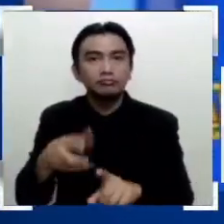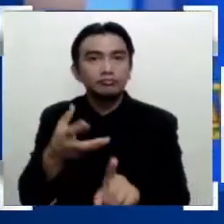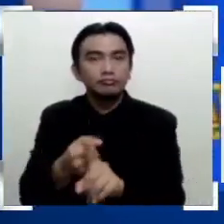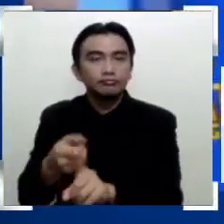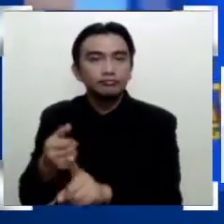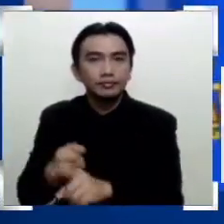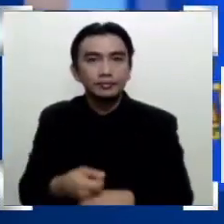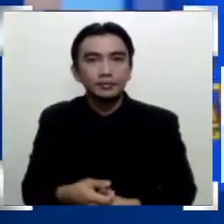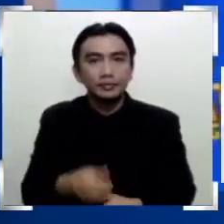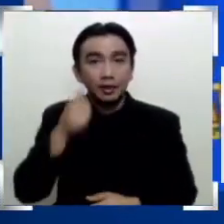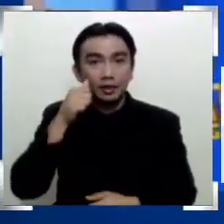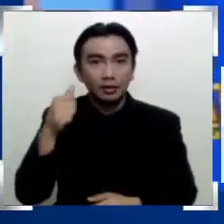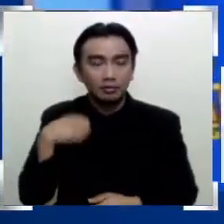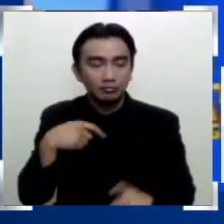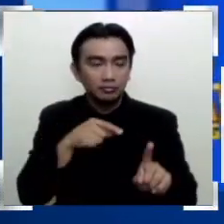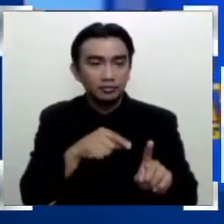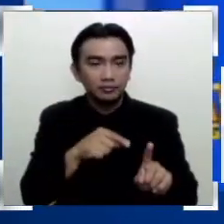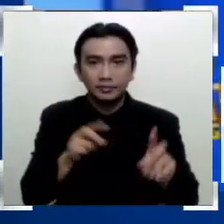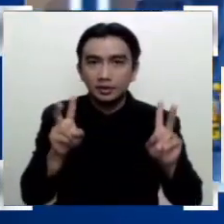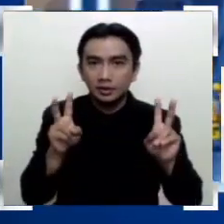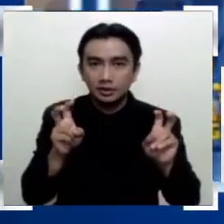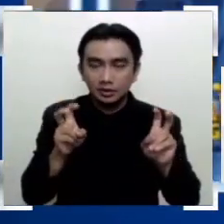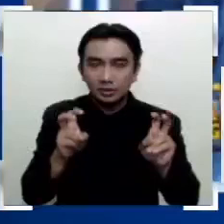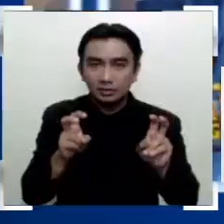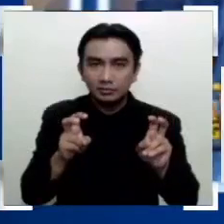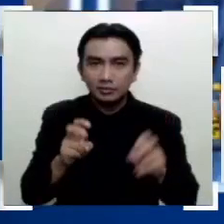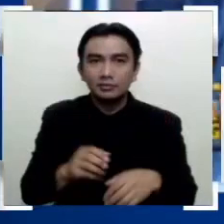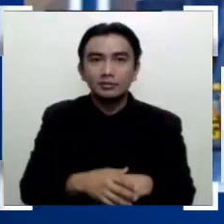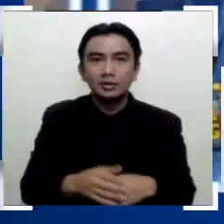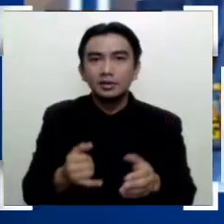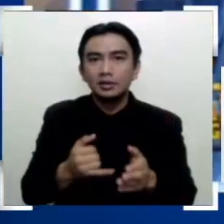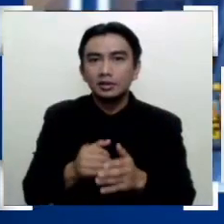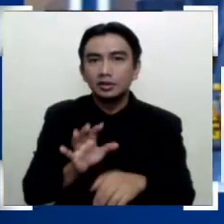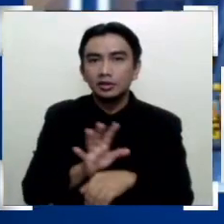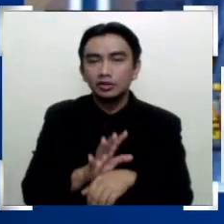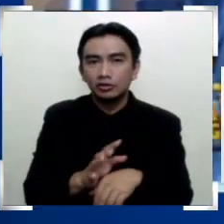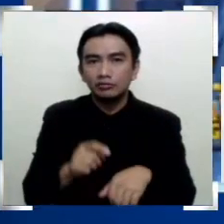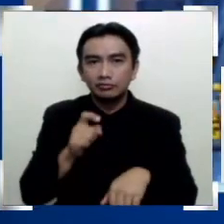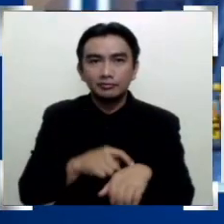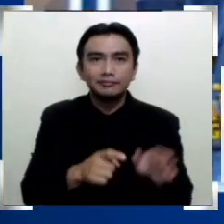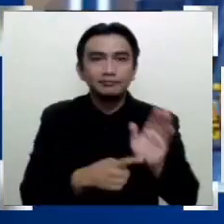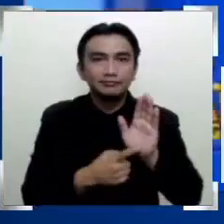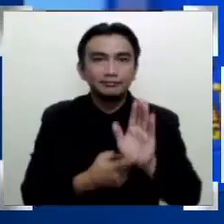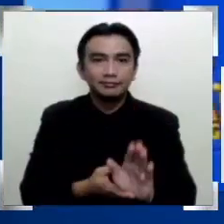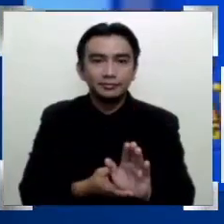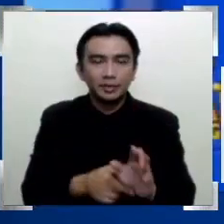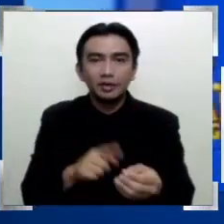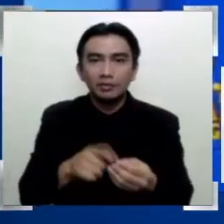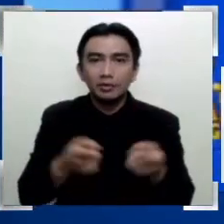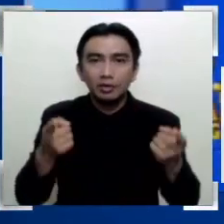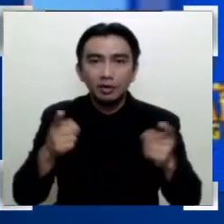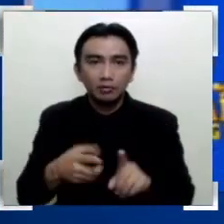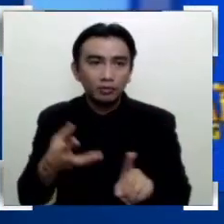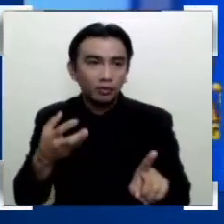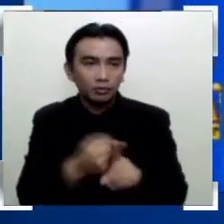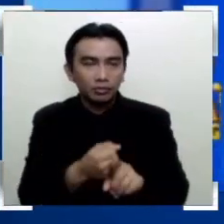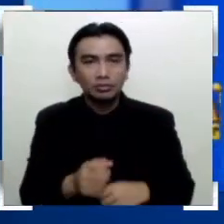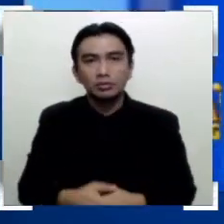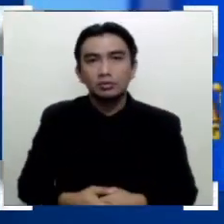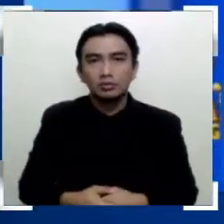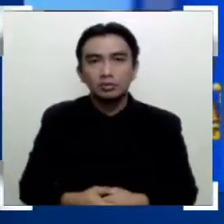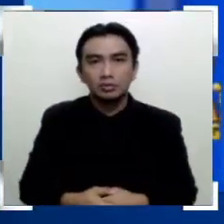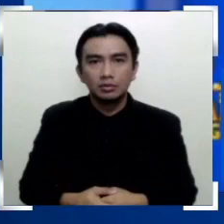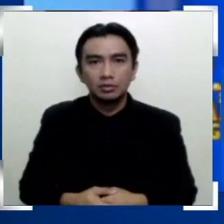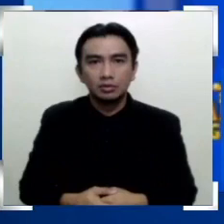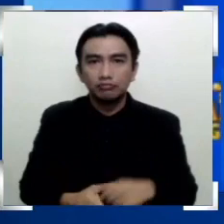sa kanilang programa ang nangyari at nanawagan ng tulong para sa driver ng nakabanggang truck. Naararo kami, apat kaming